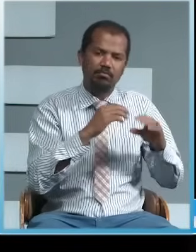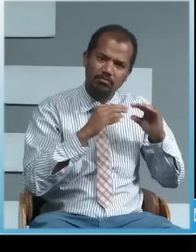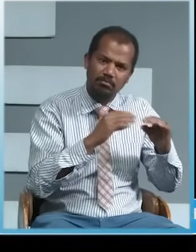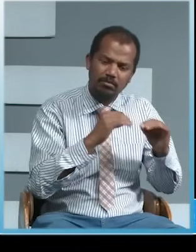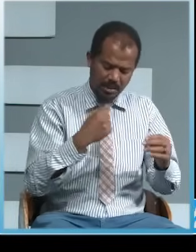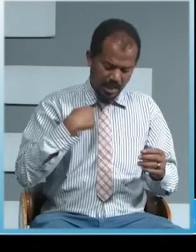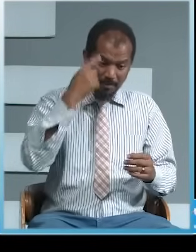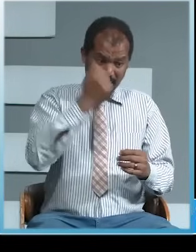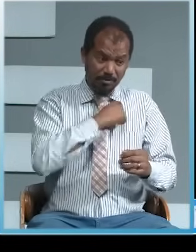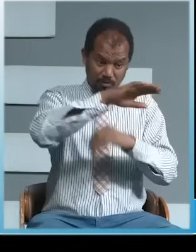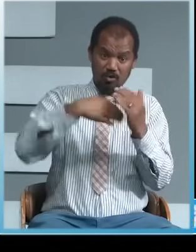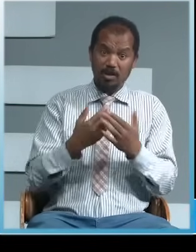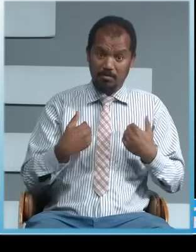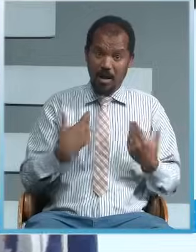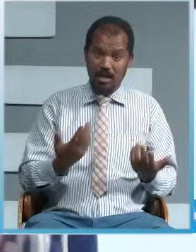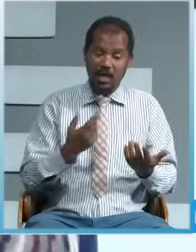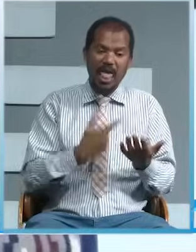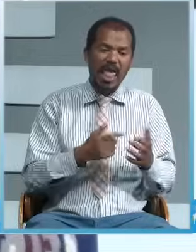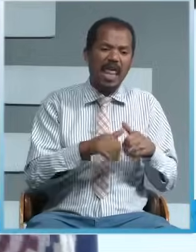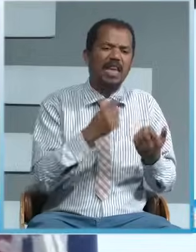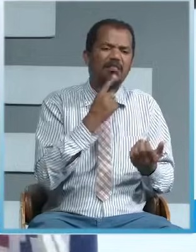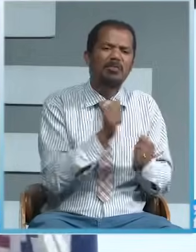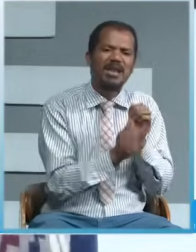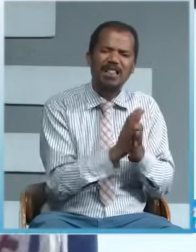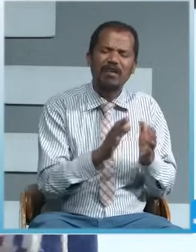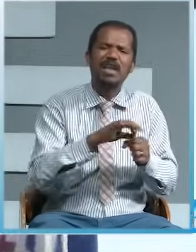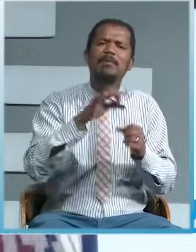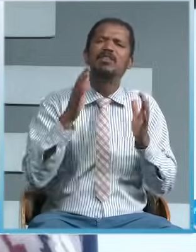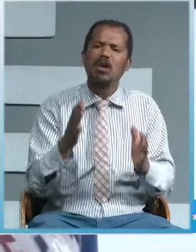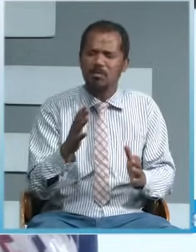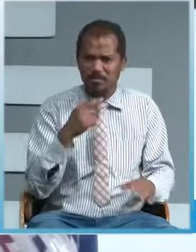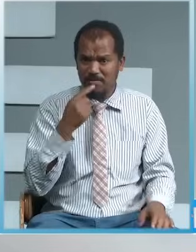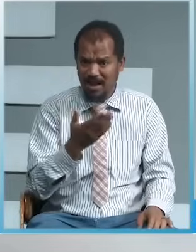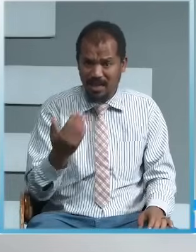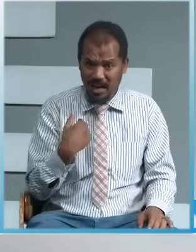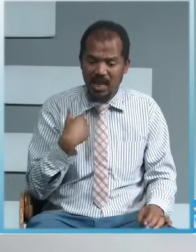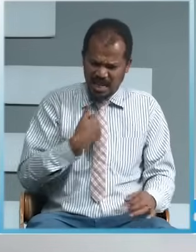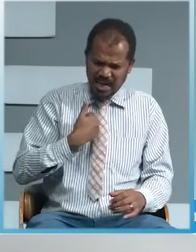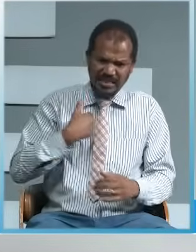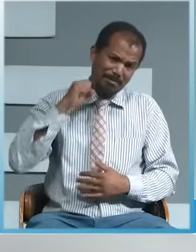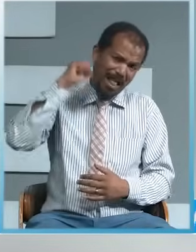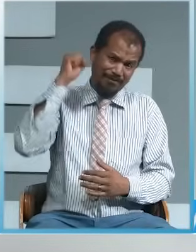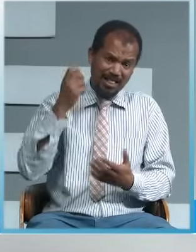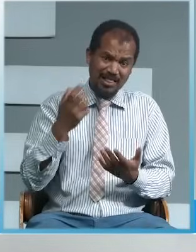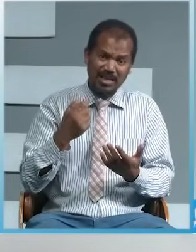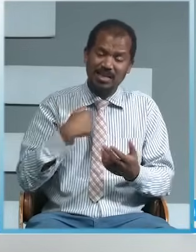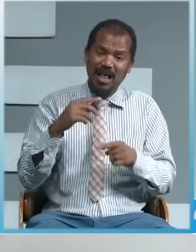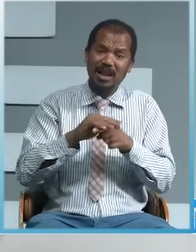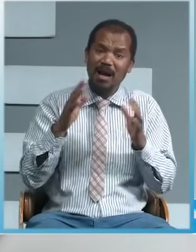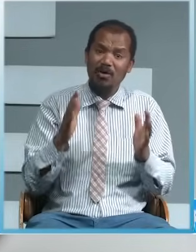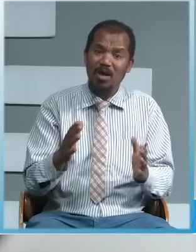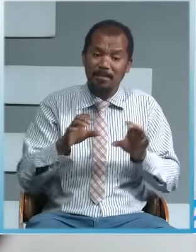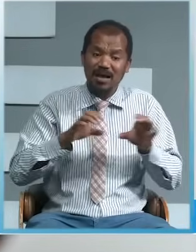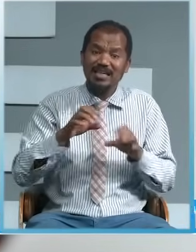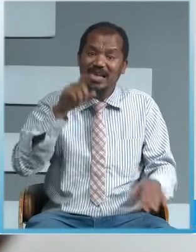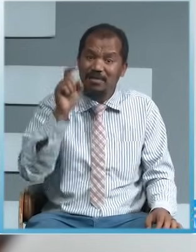አስተምሯችን ሁላችንም ምናምንበት ነገር አለ አይደለ ይሄ ነገር አለ እንዴት ነው ምናጠፋው እንደ ስፒሪቹዋልም ምናምንበት ነገር አለ አሁን ራስን ማጥፋት እኛ እንደ